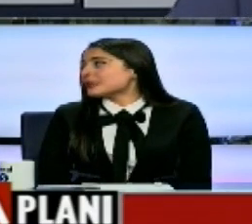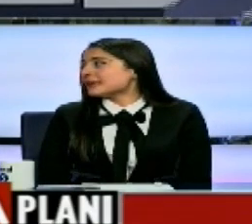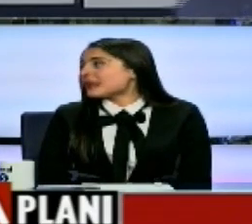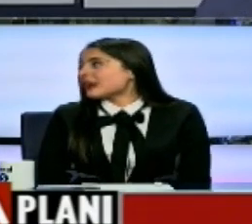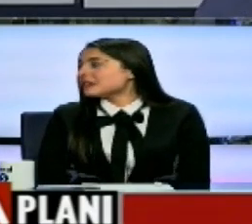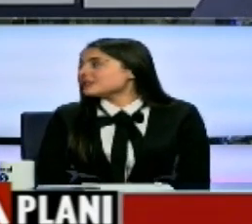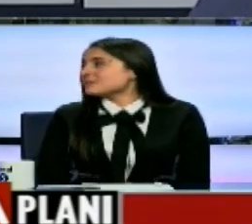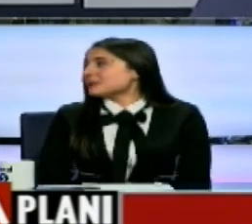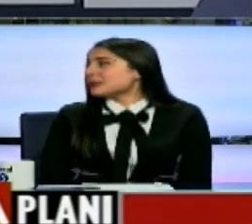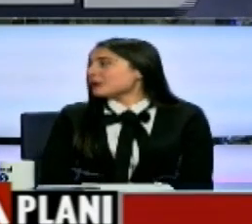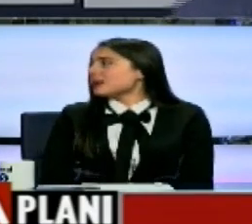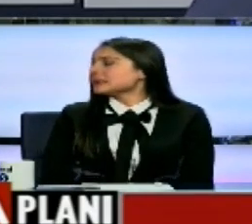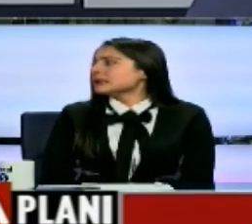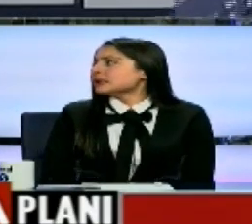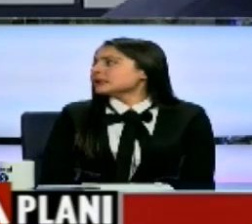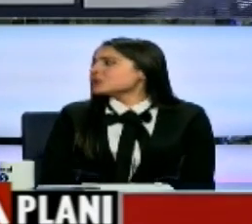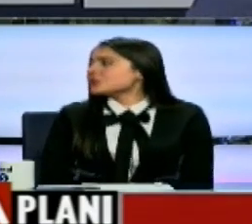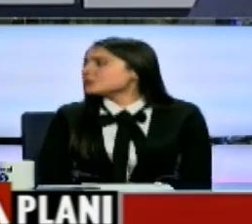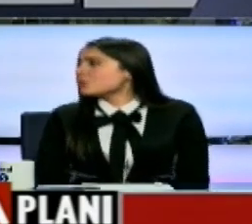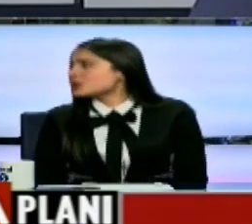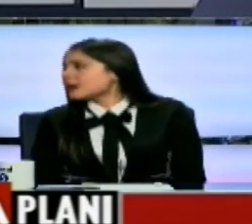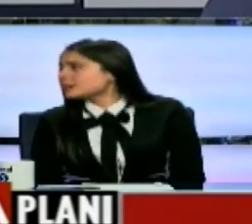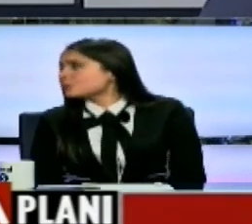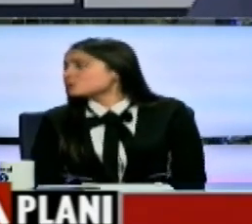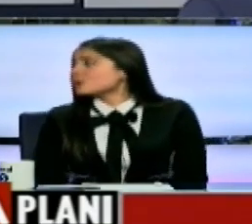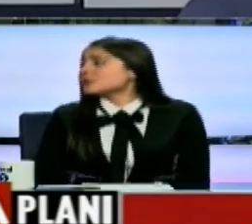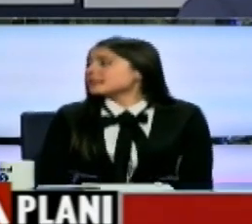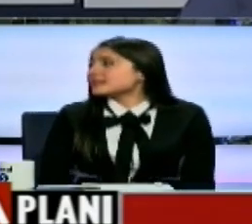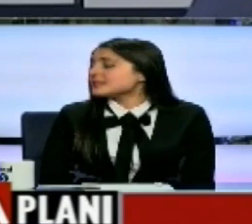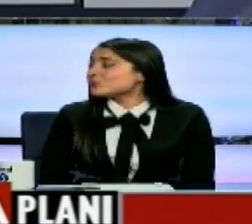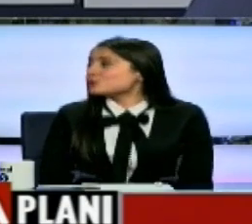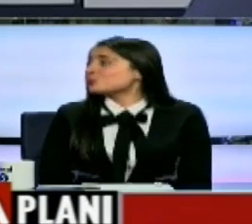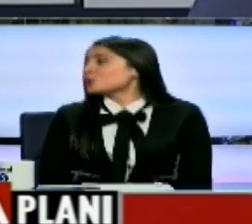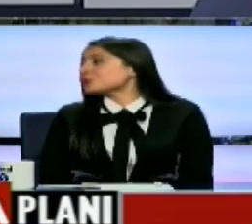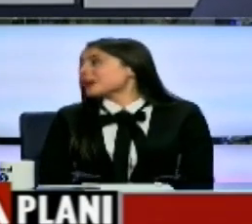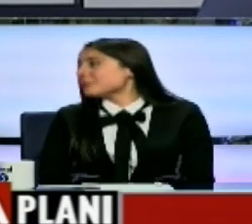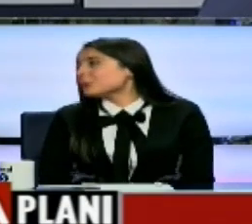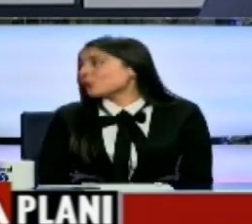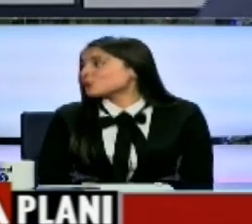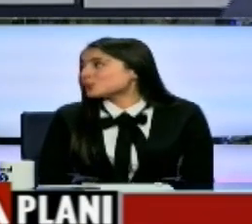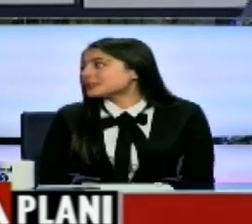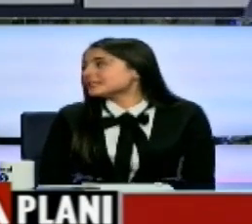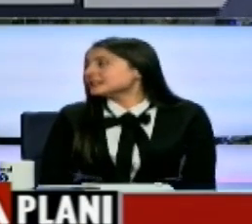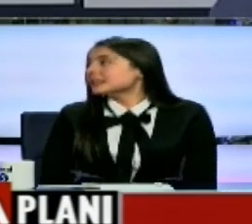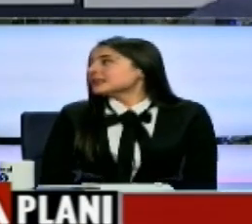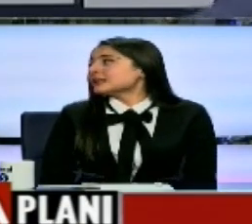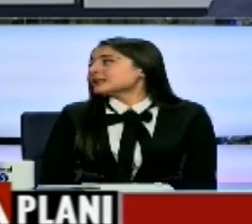veriyoruz, engelli arkadaşlarımızla beraber çeşitli projeler yapıyoruz, projelere katılıyoruz, konut sahibi yapıyoruz